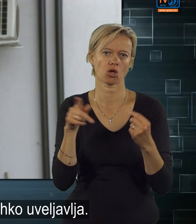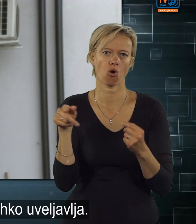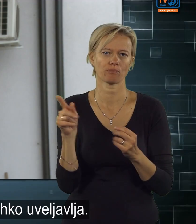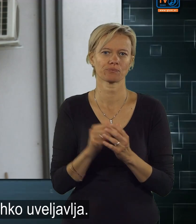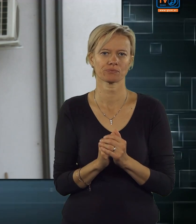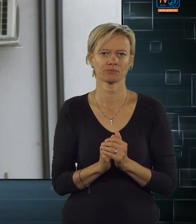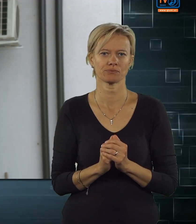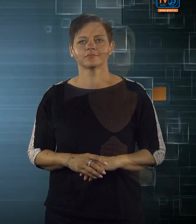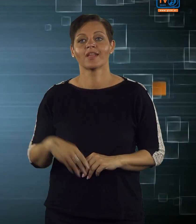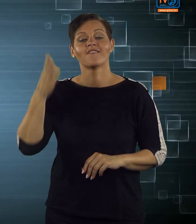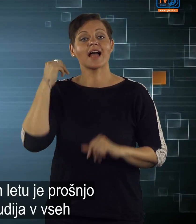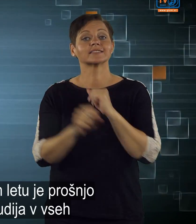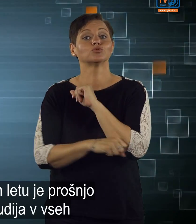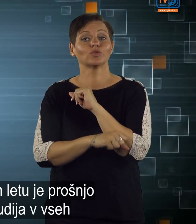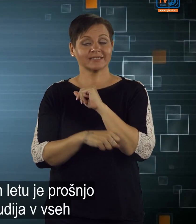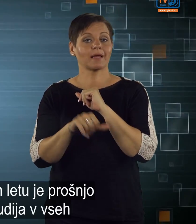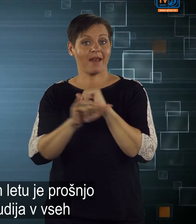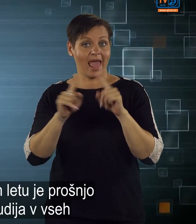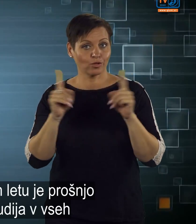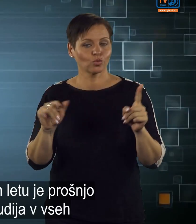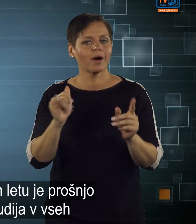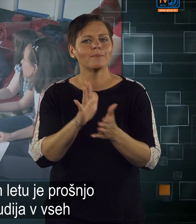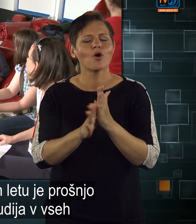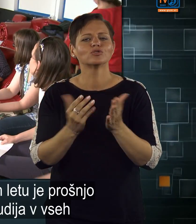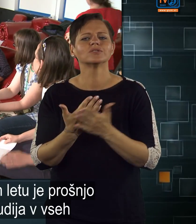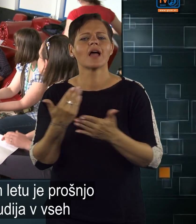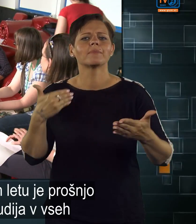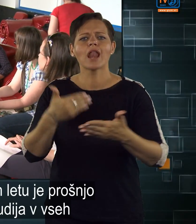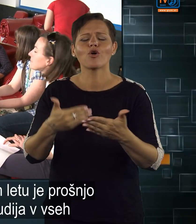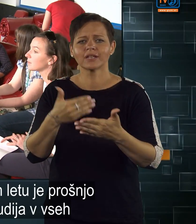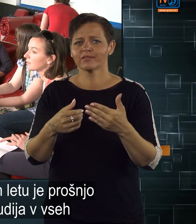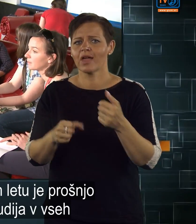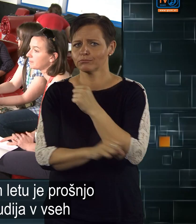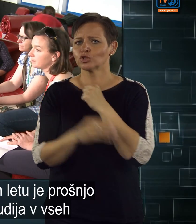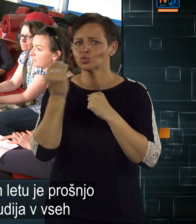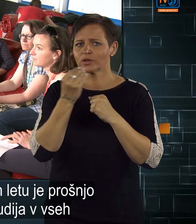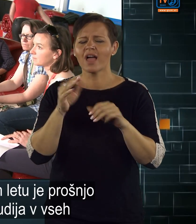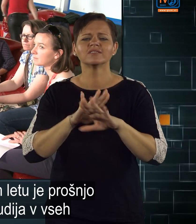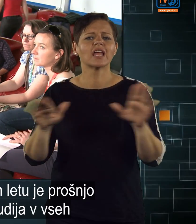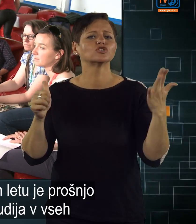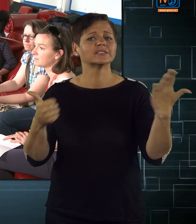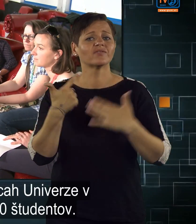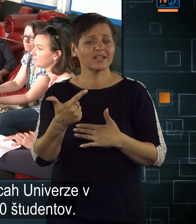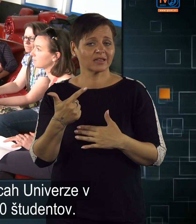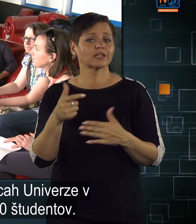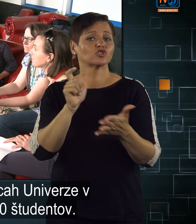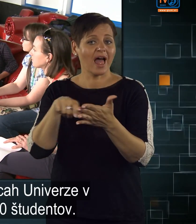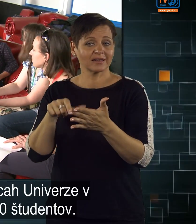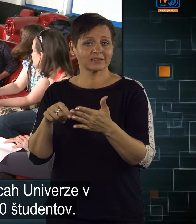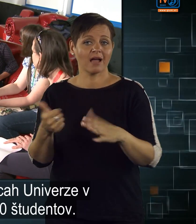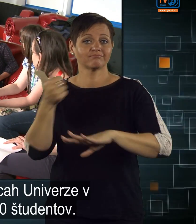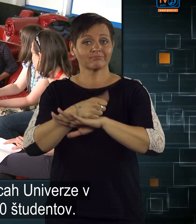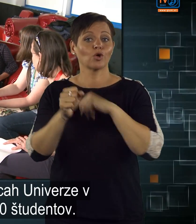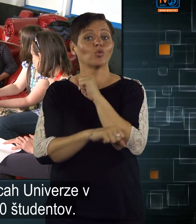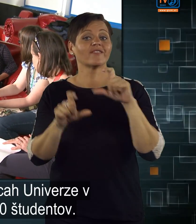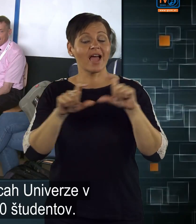uveljavlja. V lanskem študijskem letu je prošnjo za prilagoditve študija v vseh 26